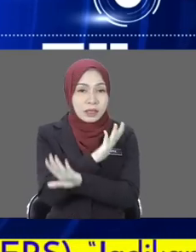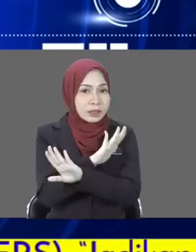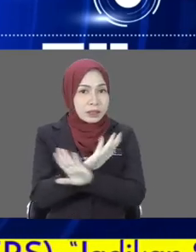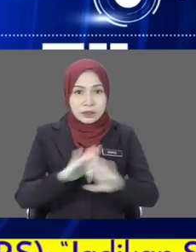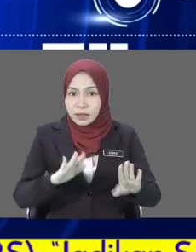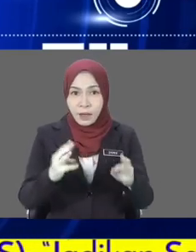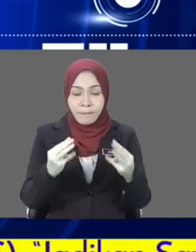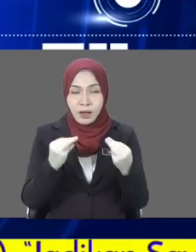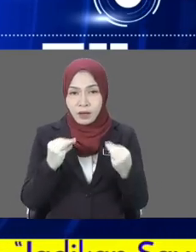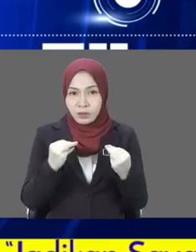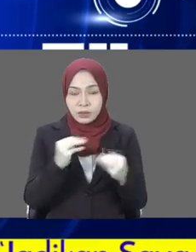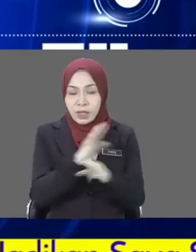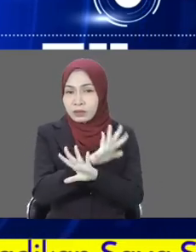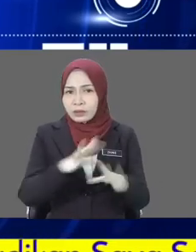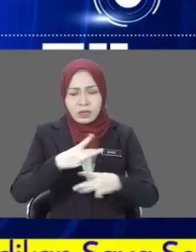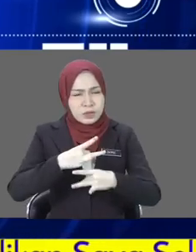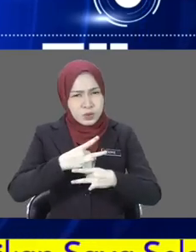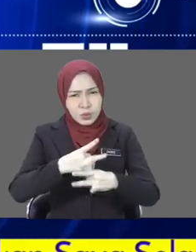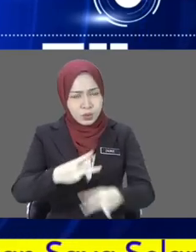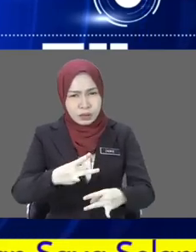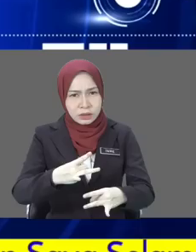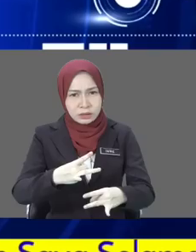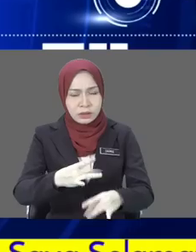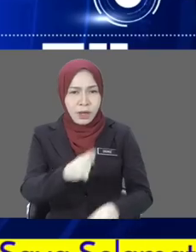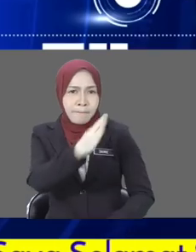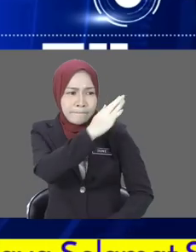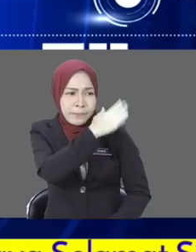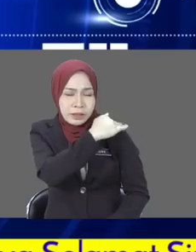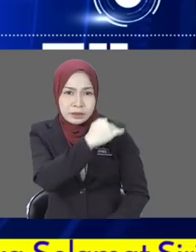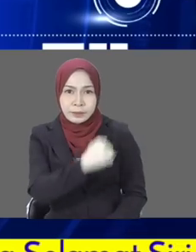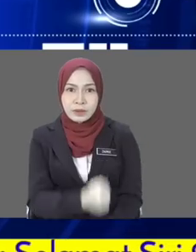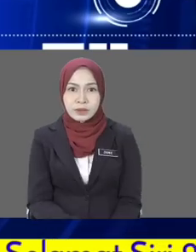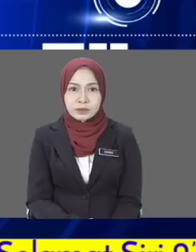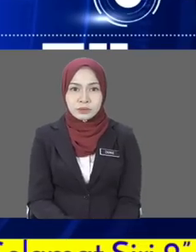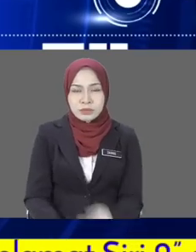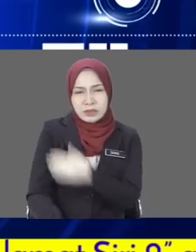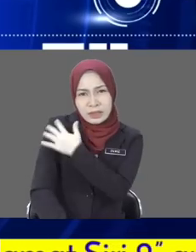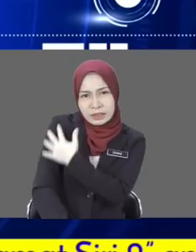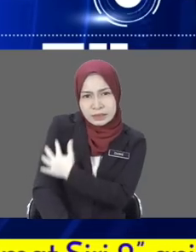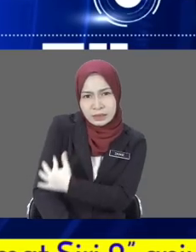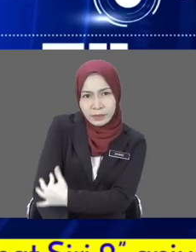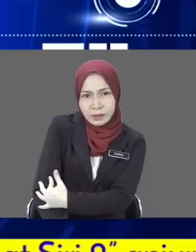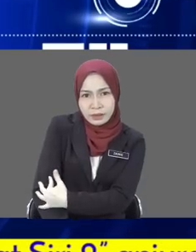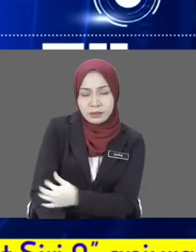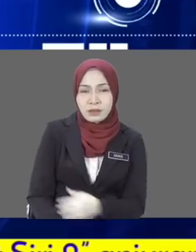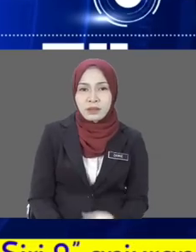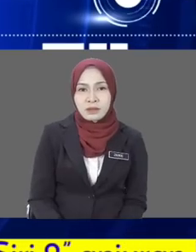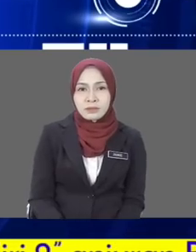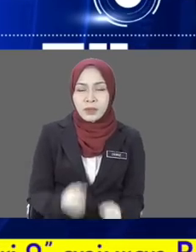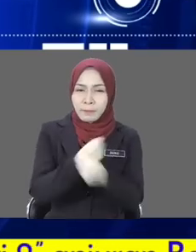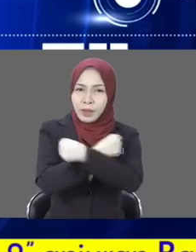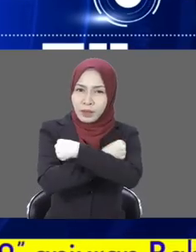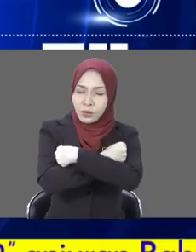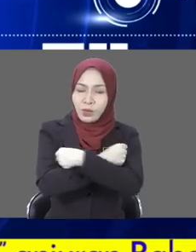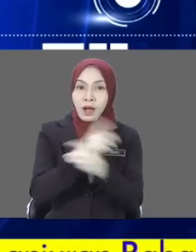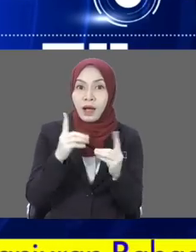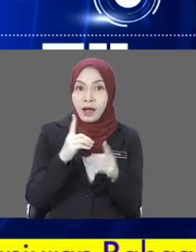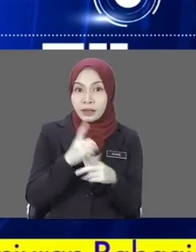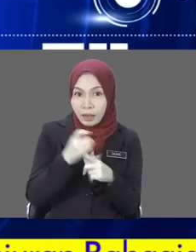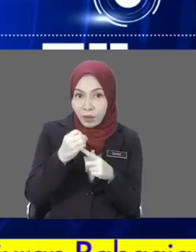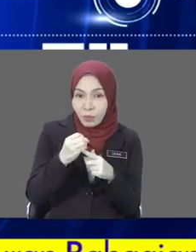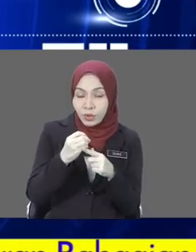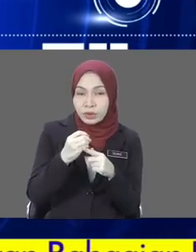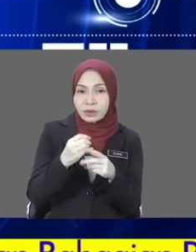disenangi oleh individu lain seperti menepuk bahu menggeser badan memeluk mencium dan juga